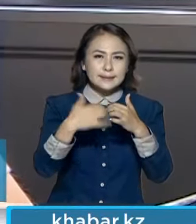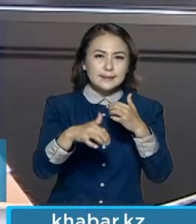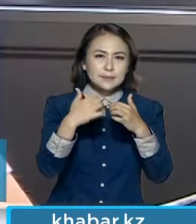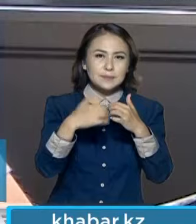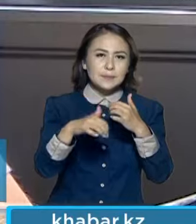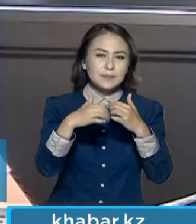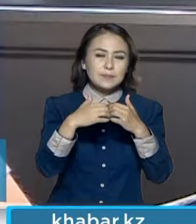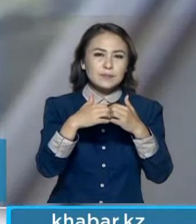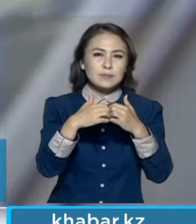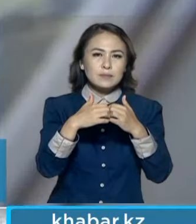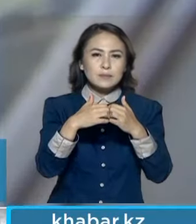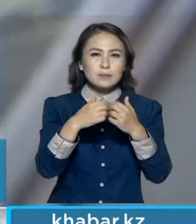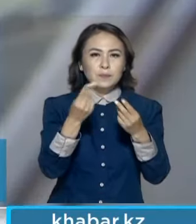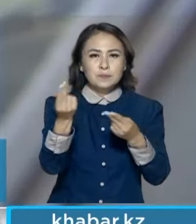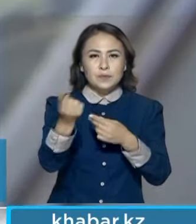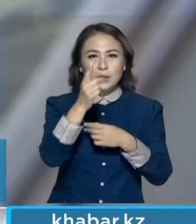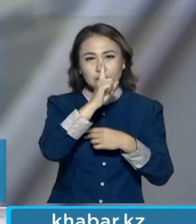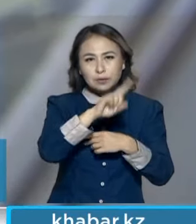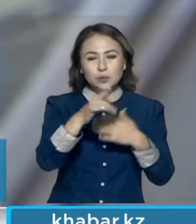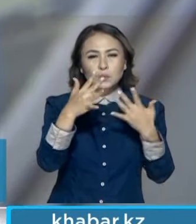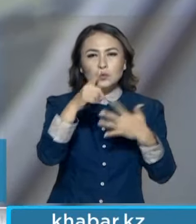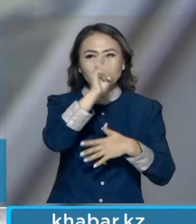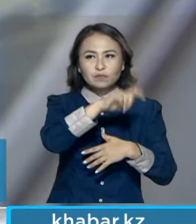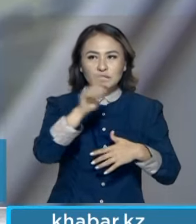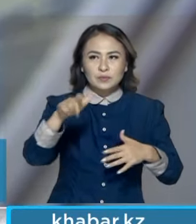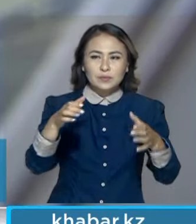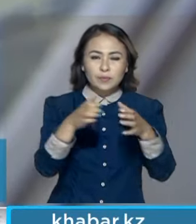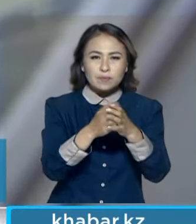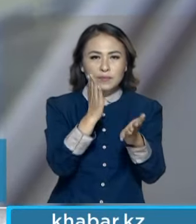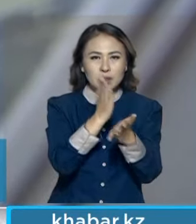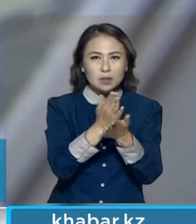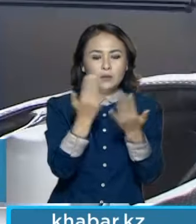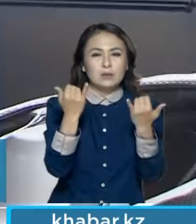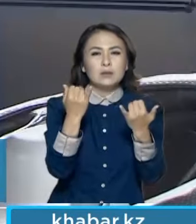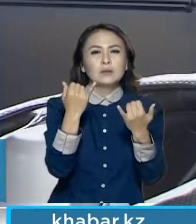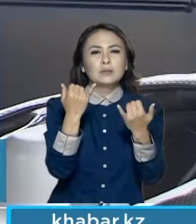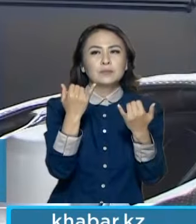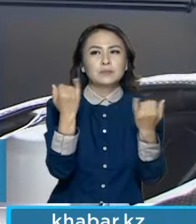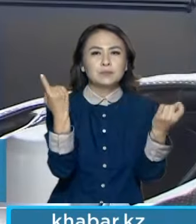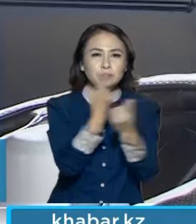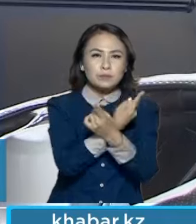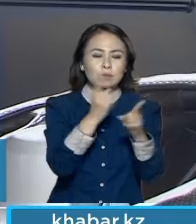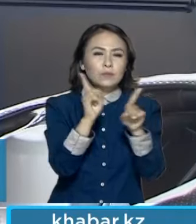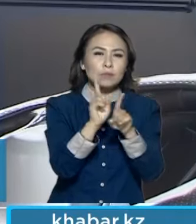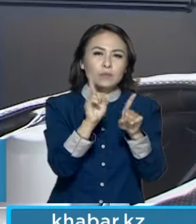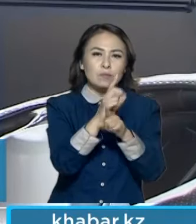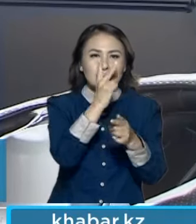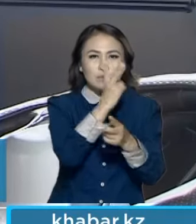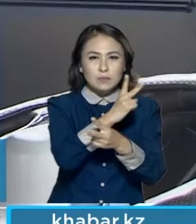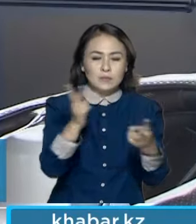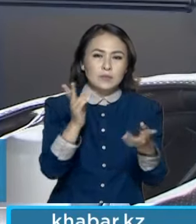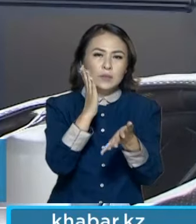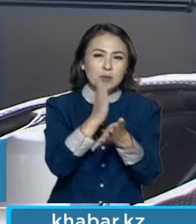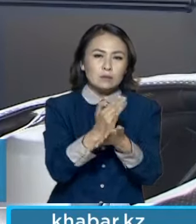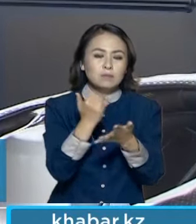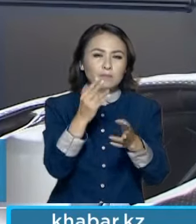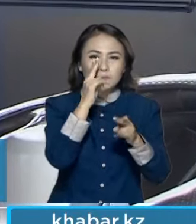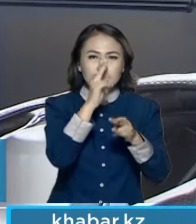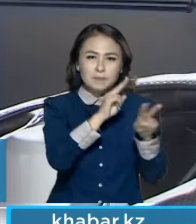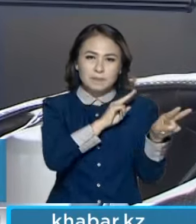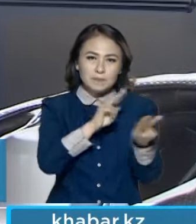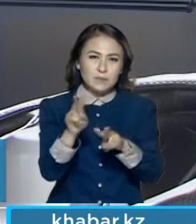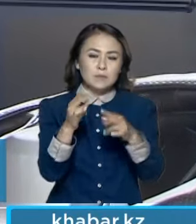өзіміз шамаластар сол төлемейді. Қанша адам кіргенін біз көріп отырамыз. Именно қанша адам жаңағы төлегенде көрініп тұратын жерден. Оның бәрін біз қарап отырамыз.